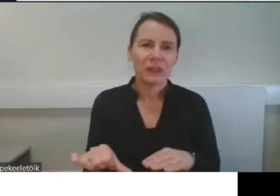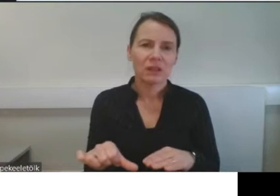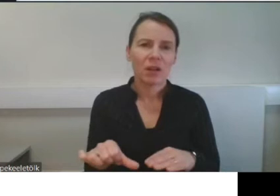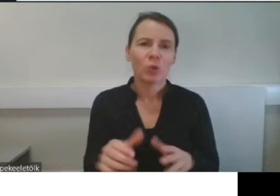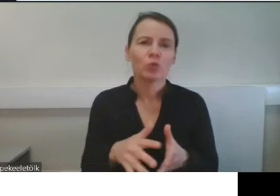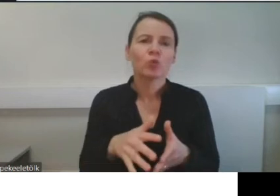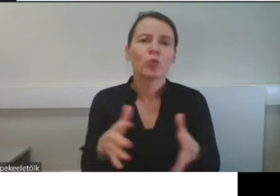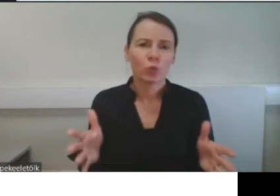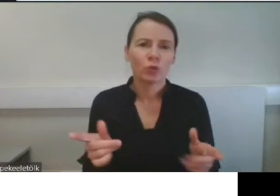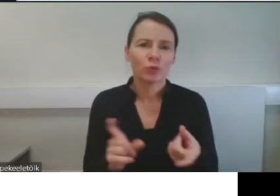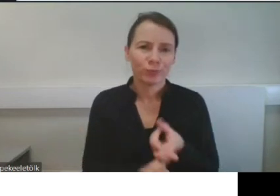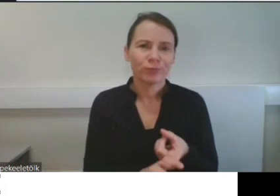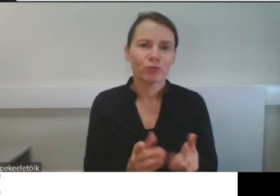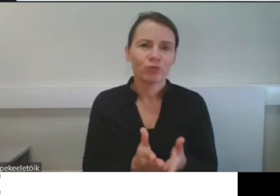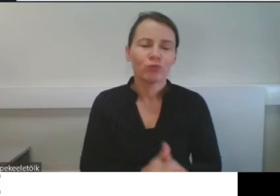hooldusele minema.